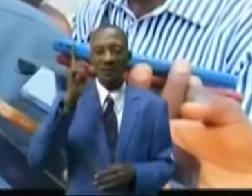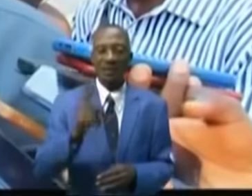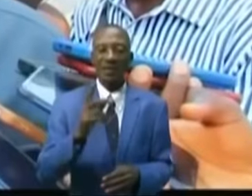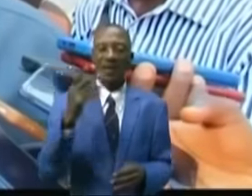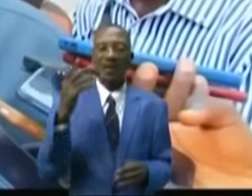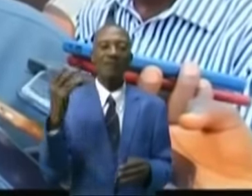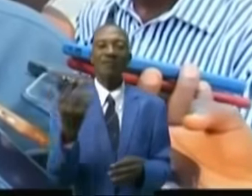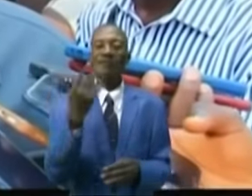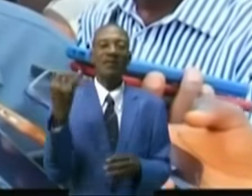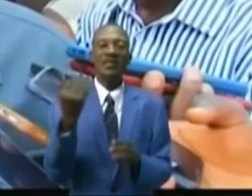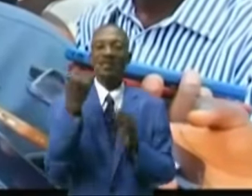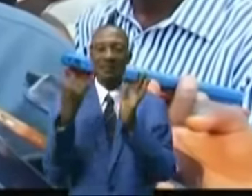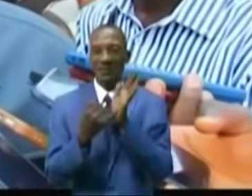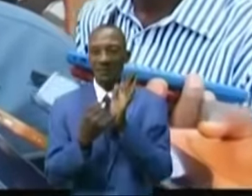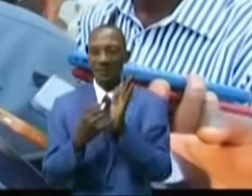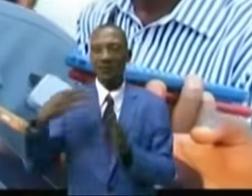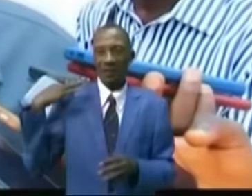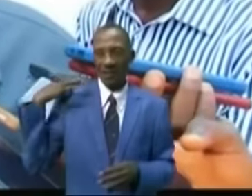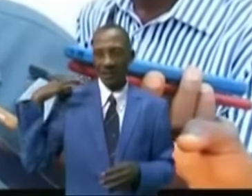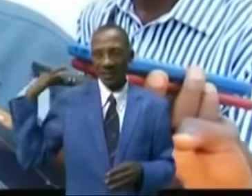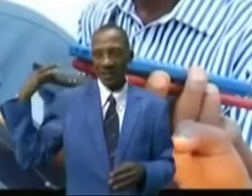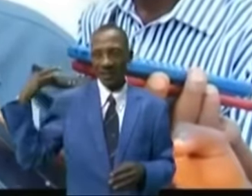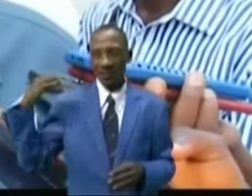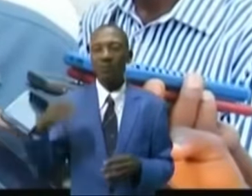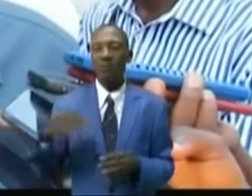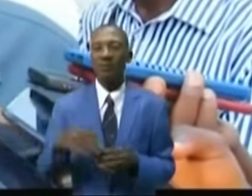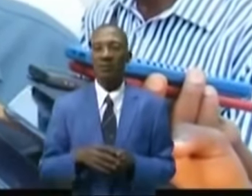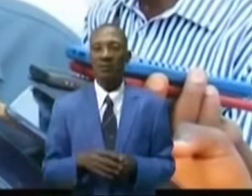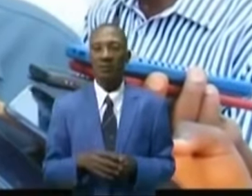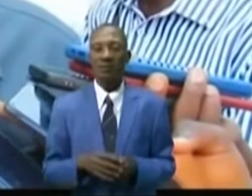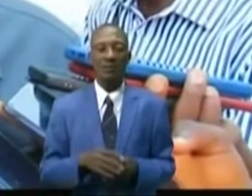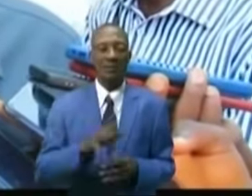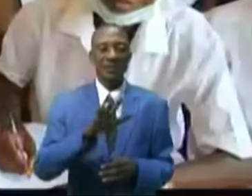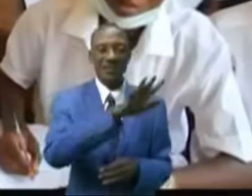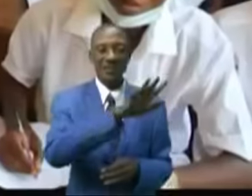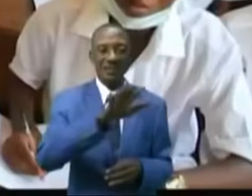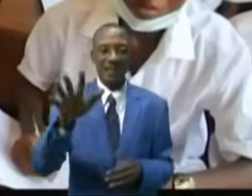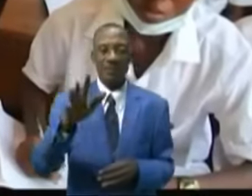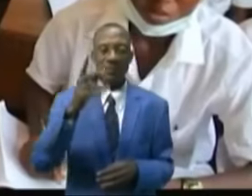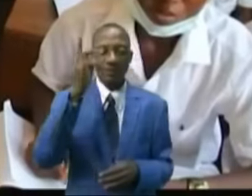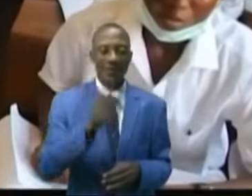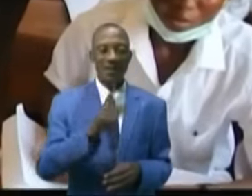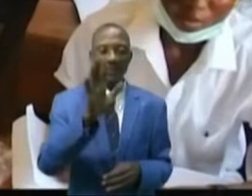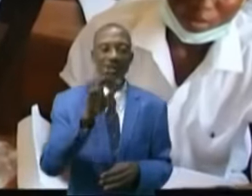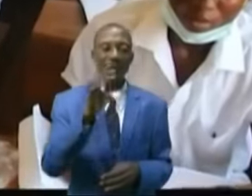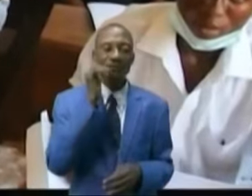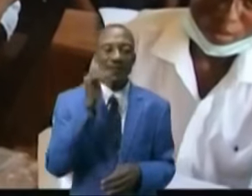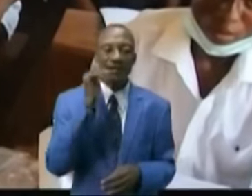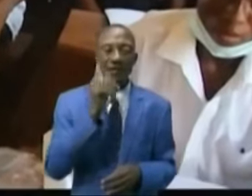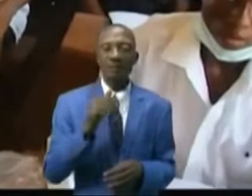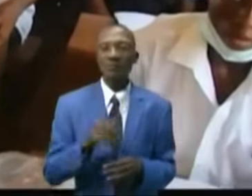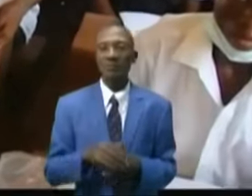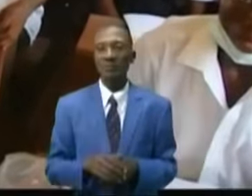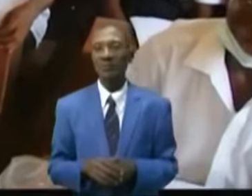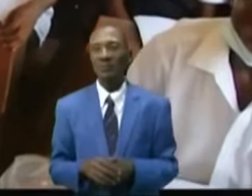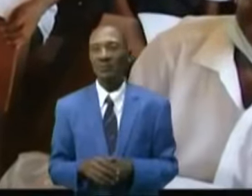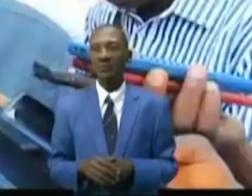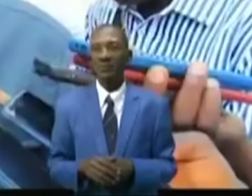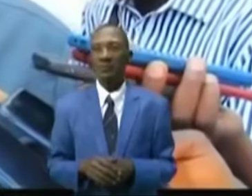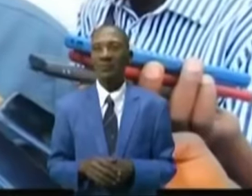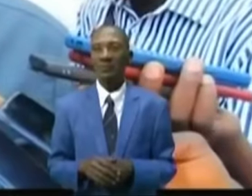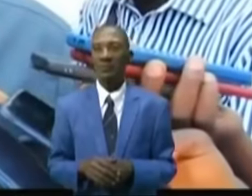126 candidats, donc 5105 filles qui seront